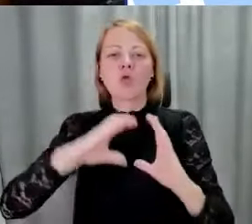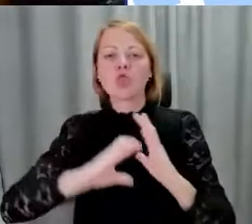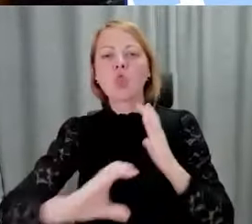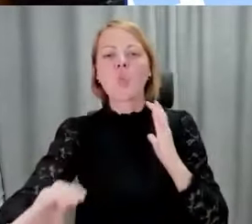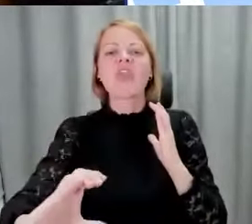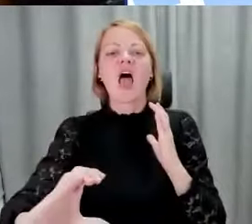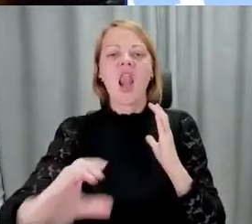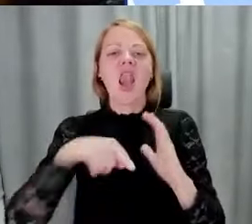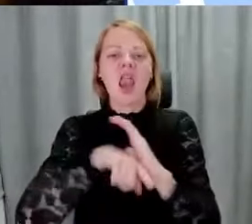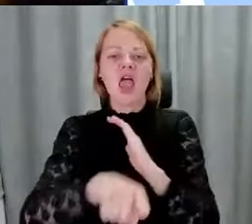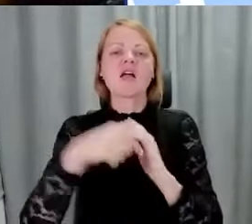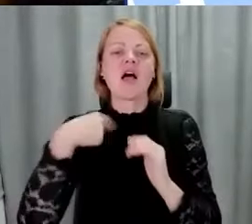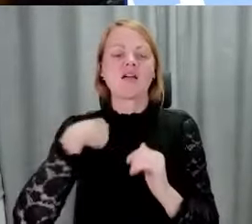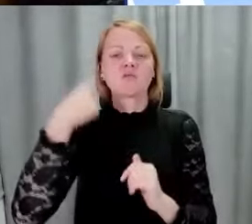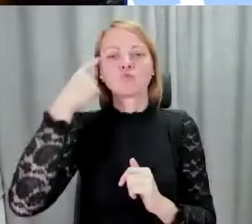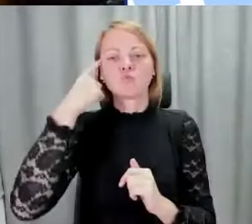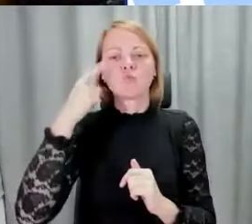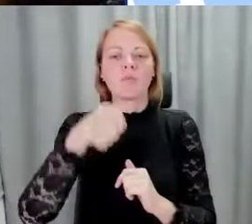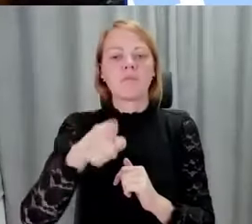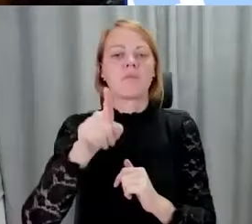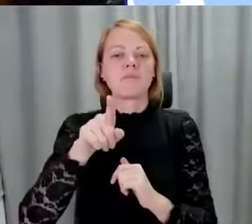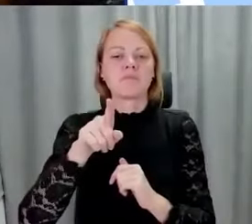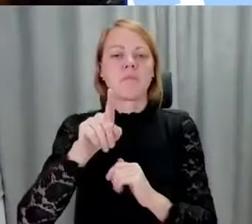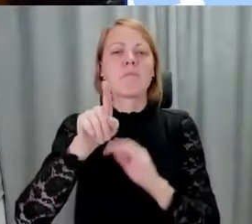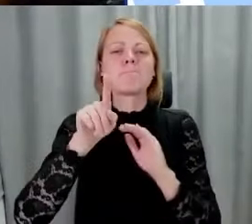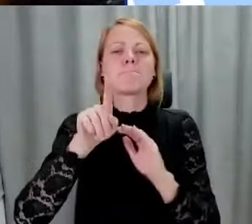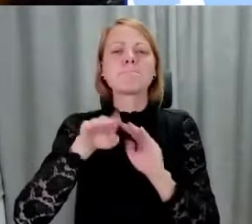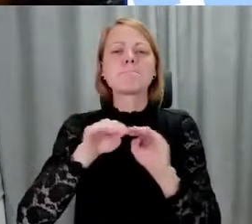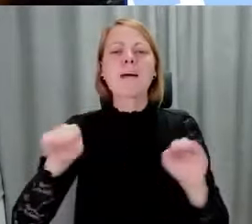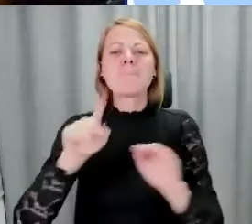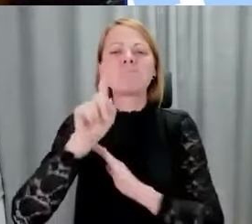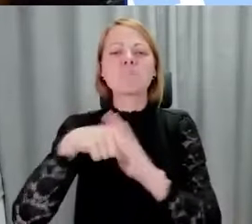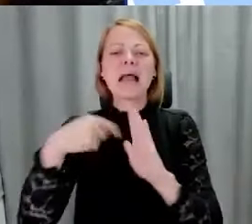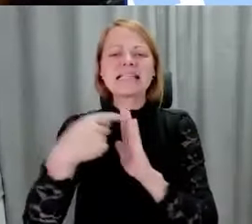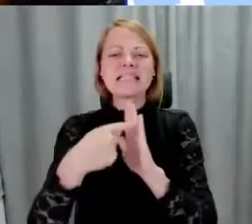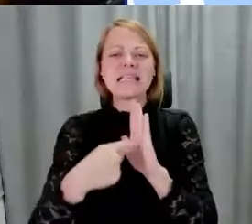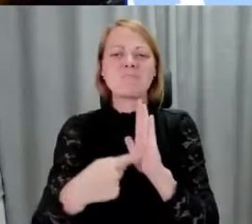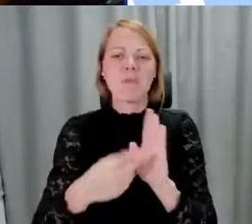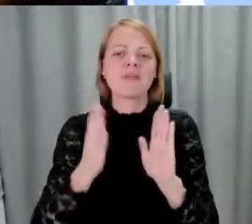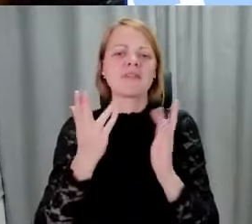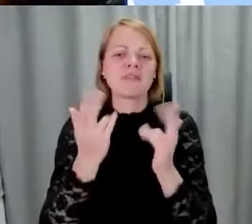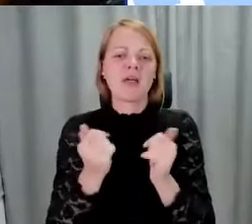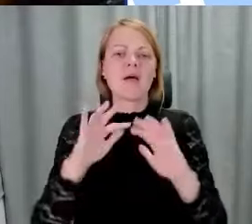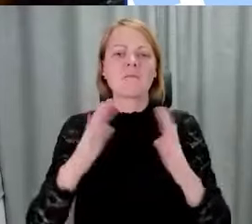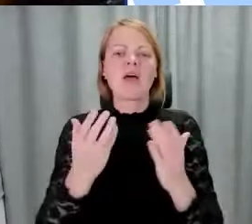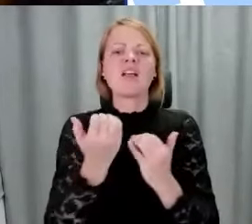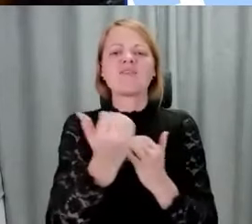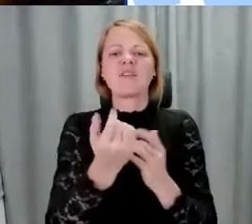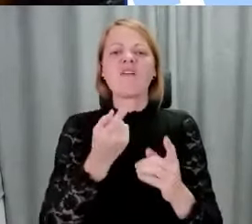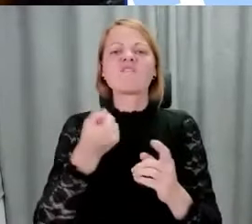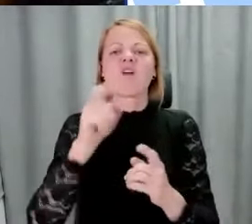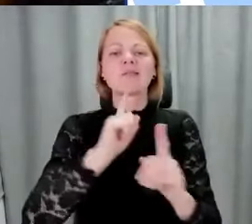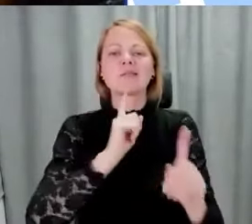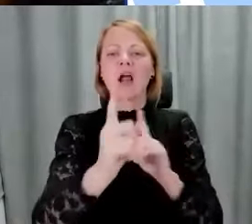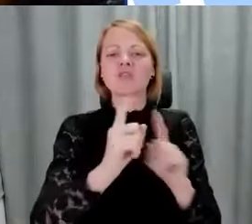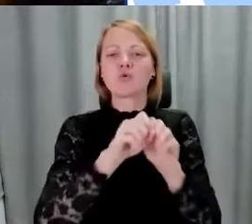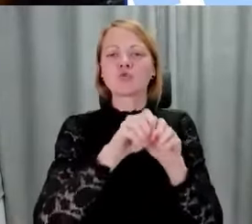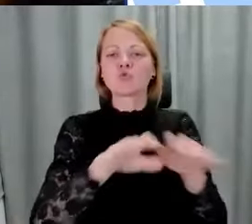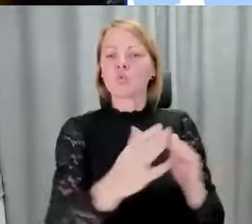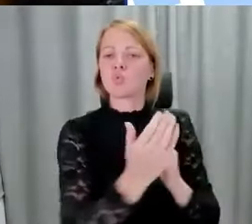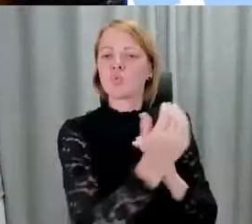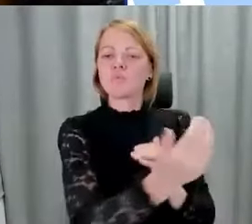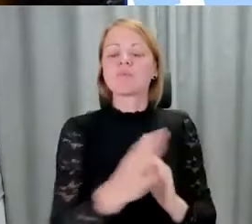domu, ka viņiem būs jāizpilda pamatprasības, bet viņi vairāk transporta infrastruktūra ir. Ejam tālāk. Vai